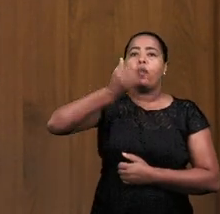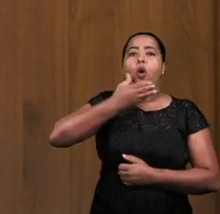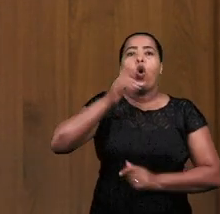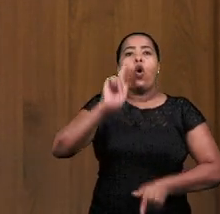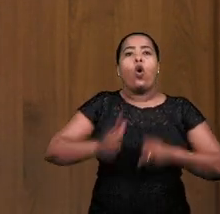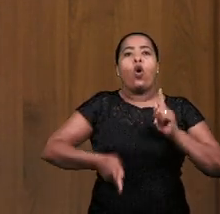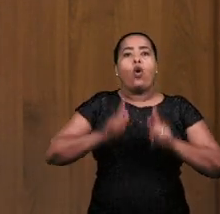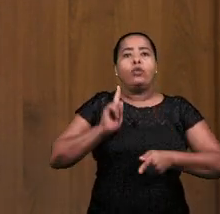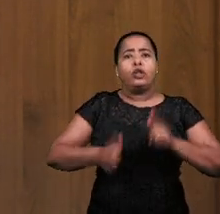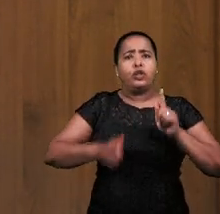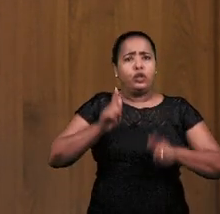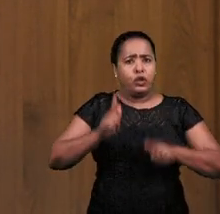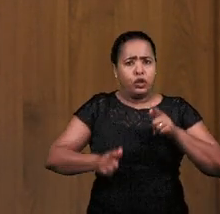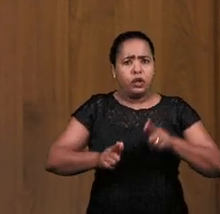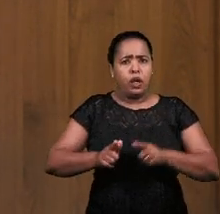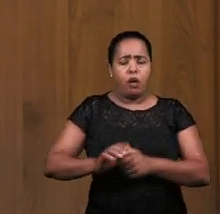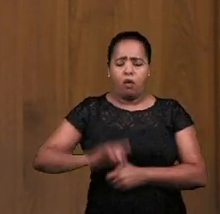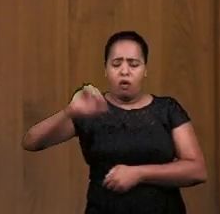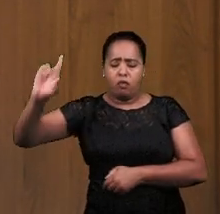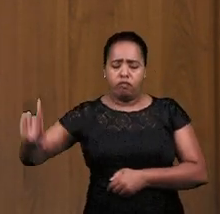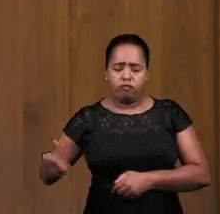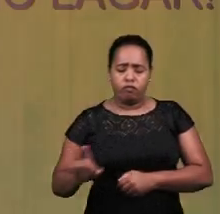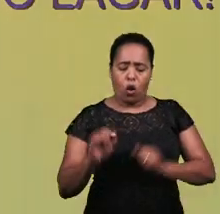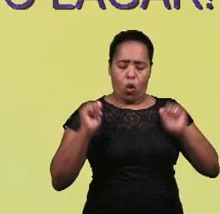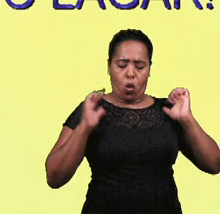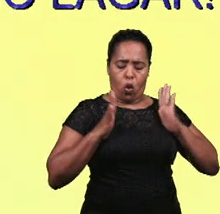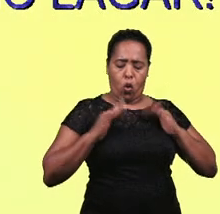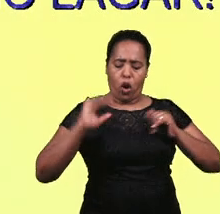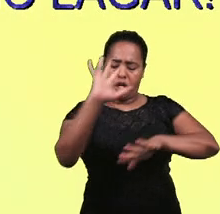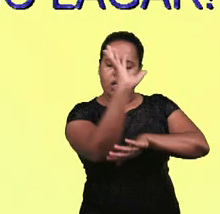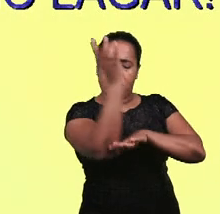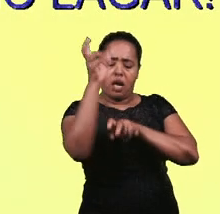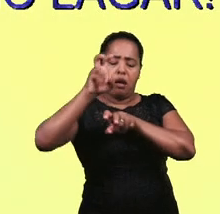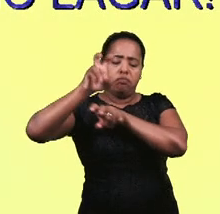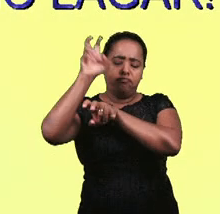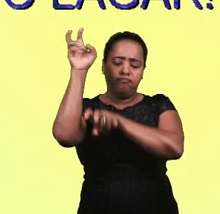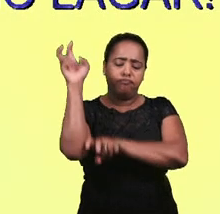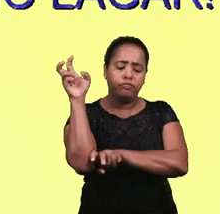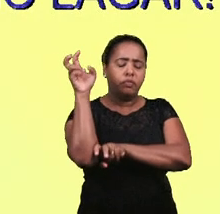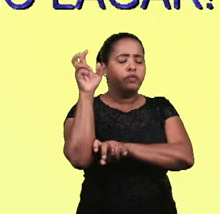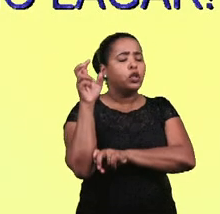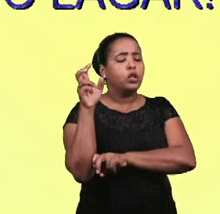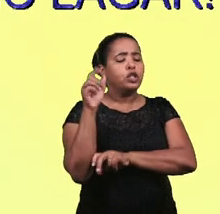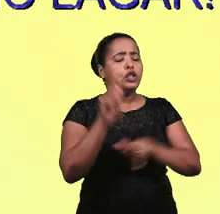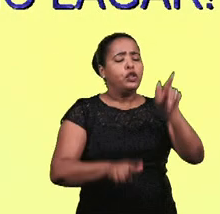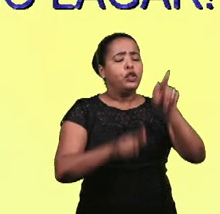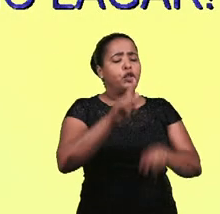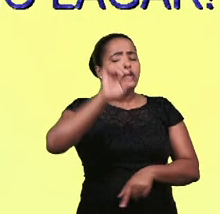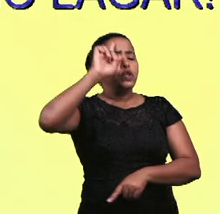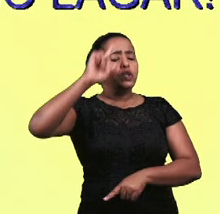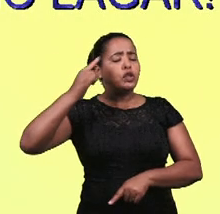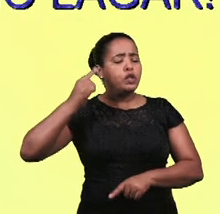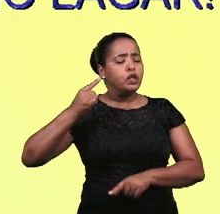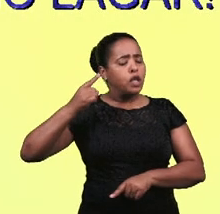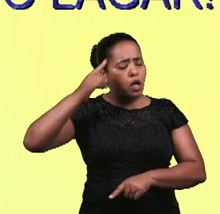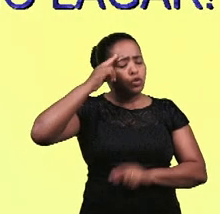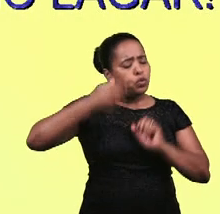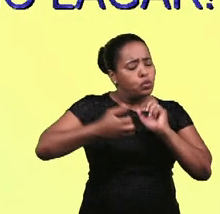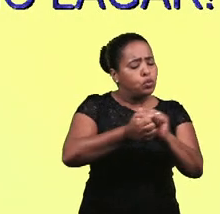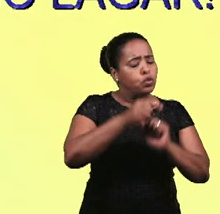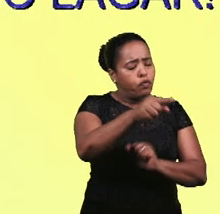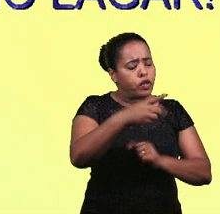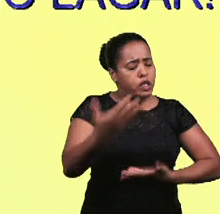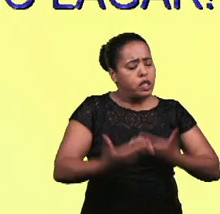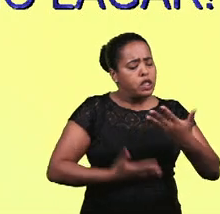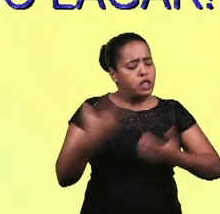du Seigneur s'est assis sur les arbres et a dit, Gédéon, le Seigneur est avec toi, vaillant héros.